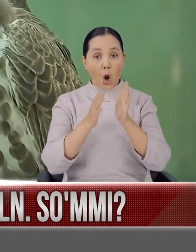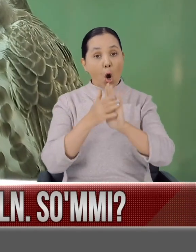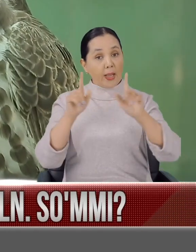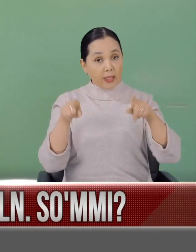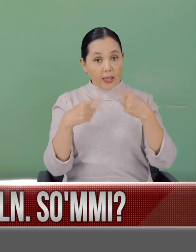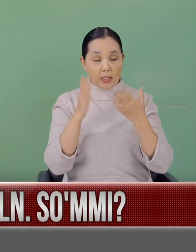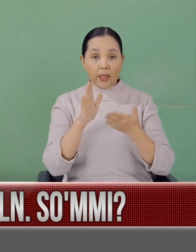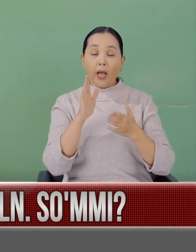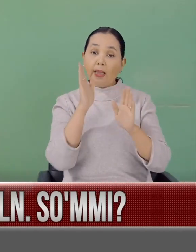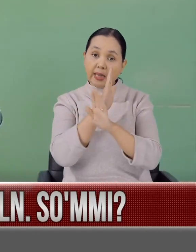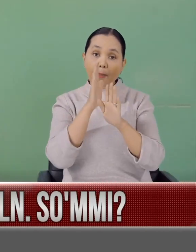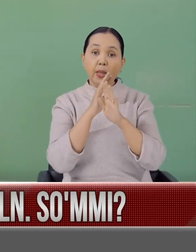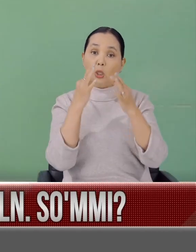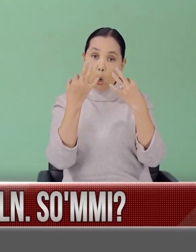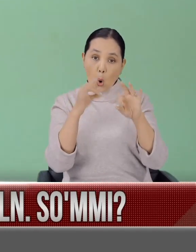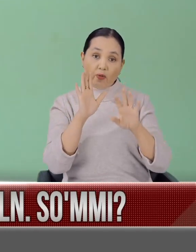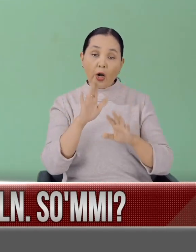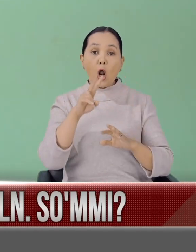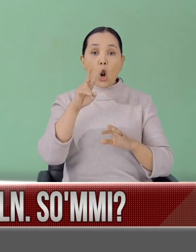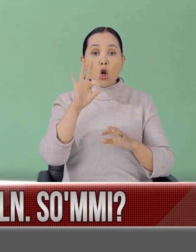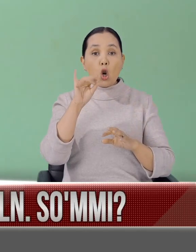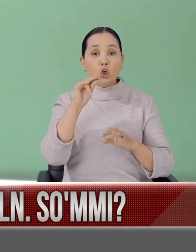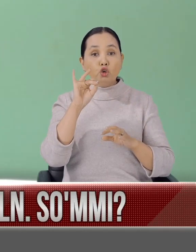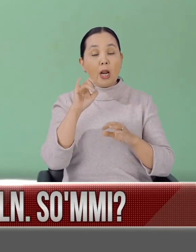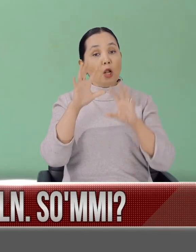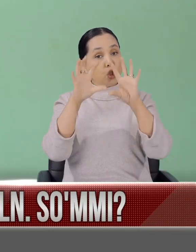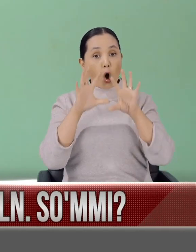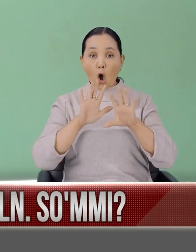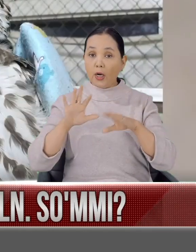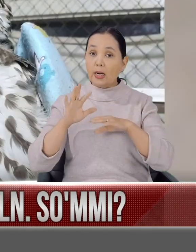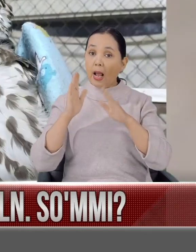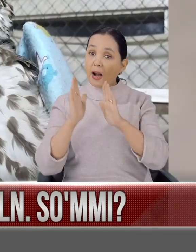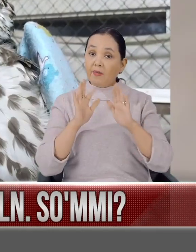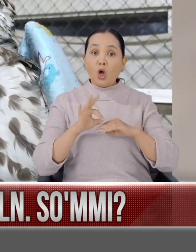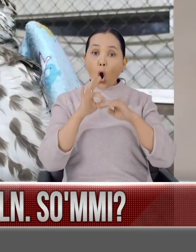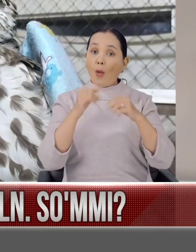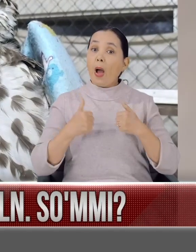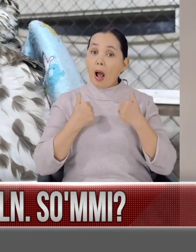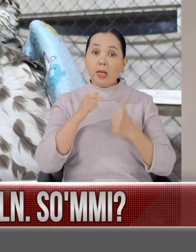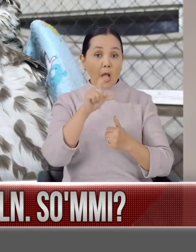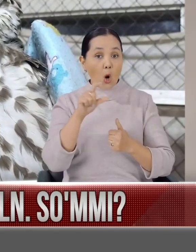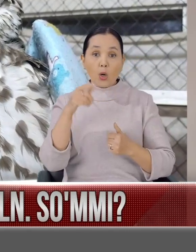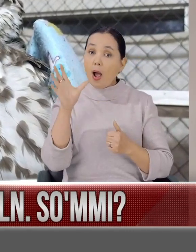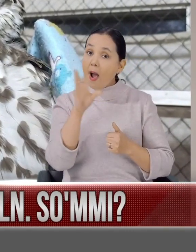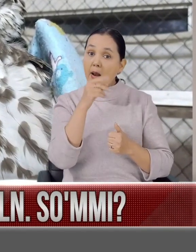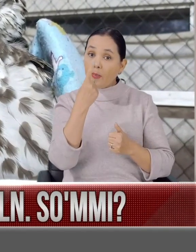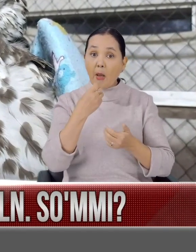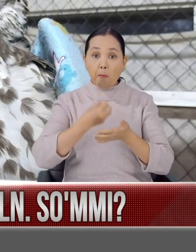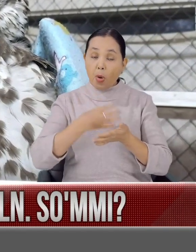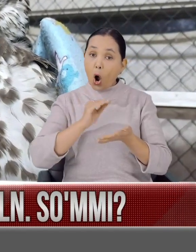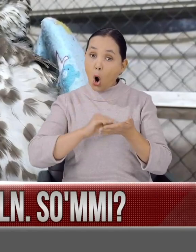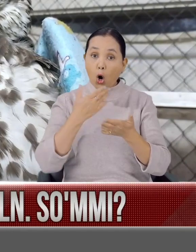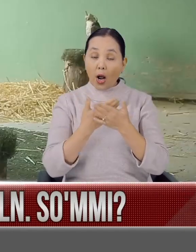kelgandan keyin ona tabiatga qo'yib yuboriladi. Lochinlarni noqonuniy ravishda olib chiqishga uringan shaxslar ularning har birining